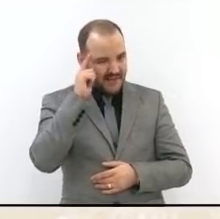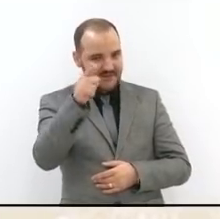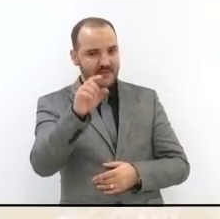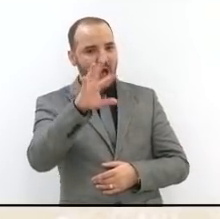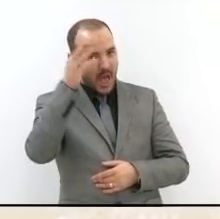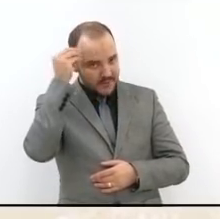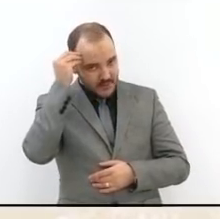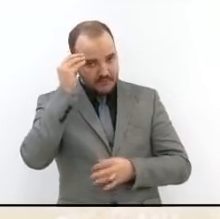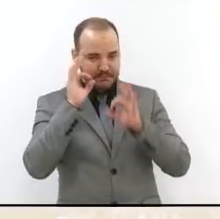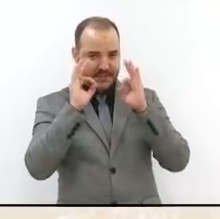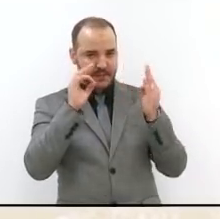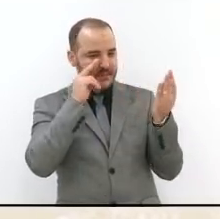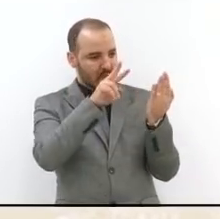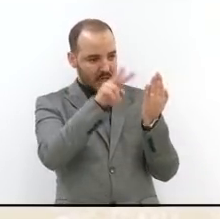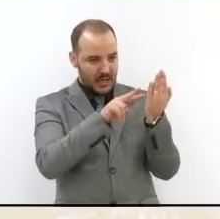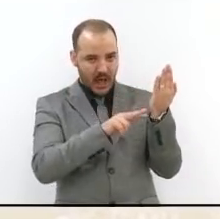قراءة صحيحة.